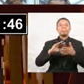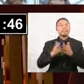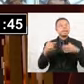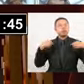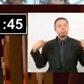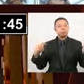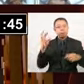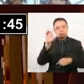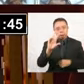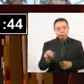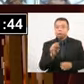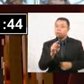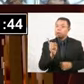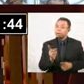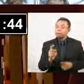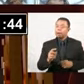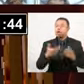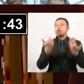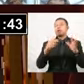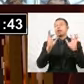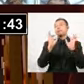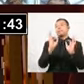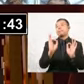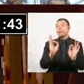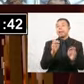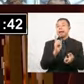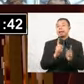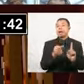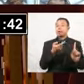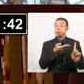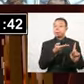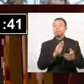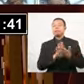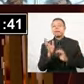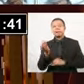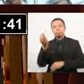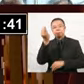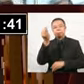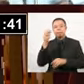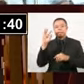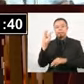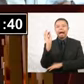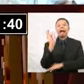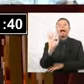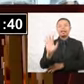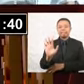Barat Oleh karena itu sangat tepat apabila beliau memimpin Jakarta